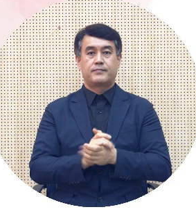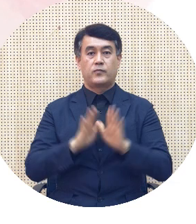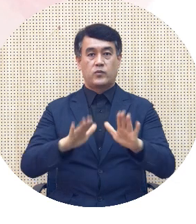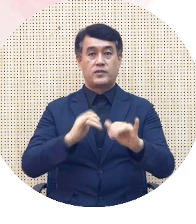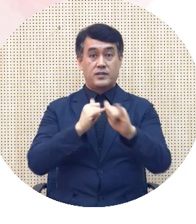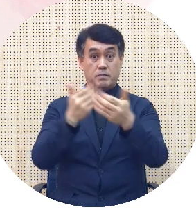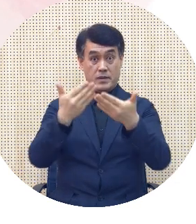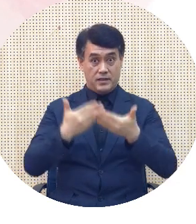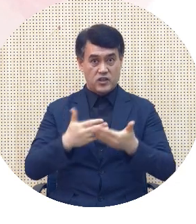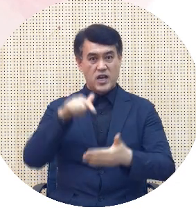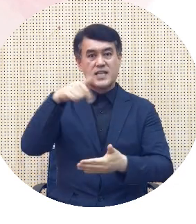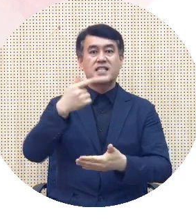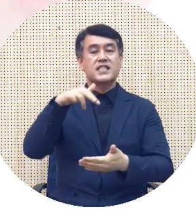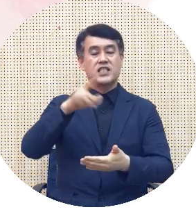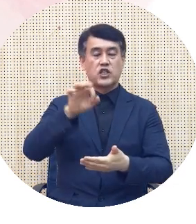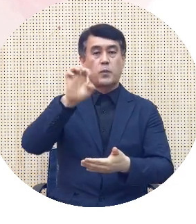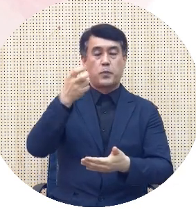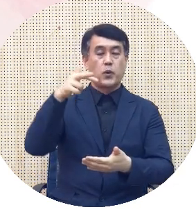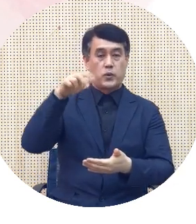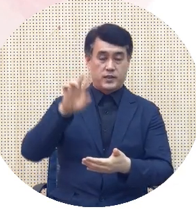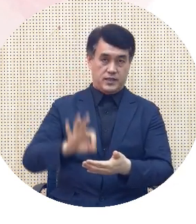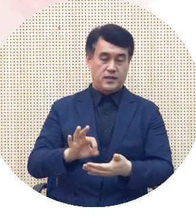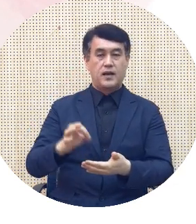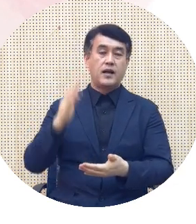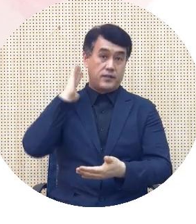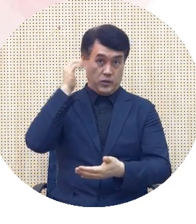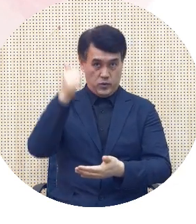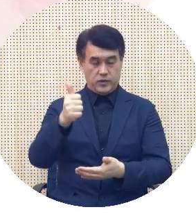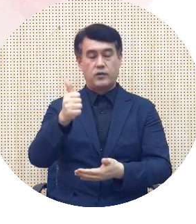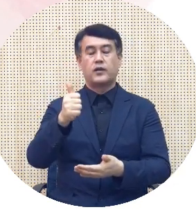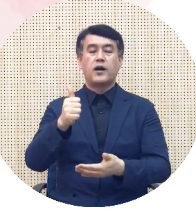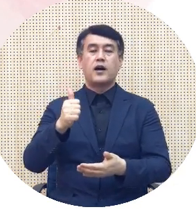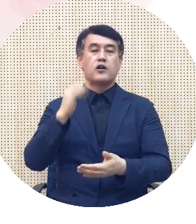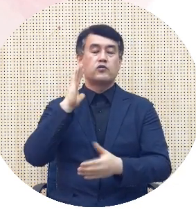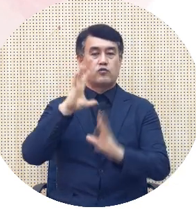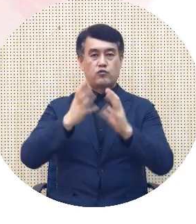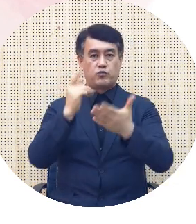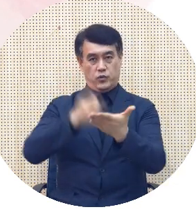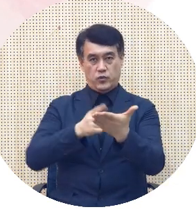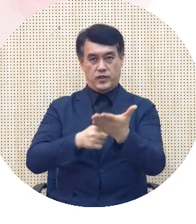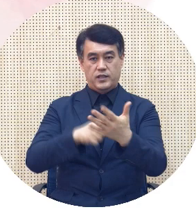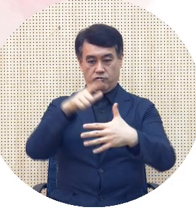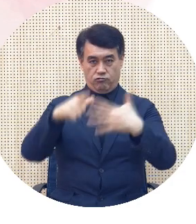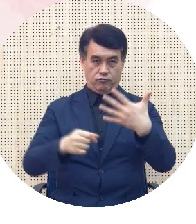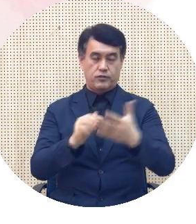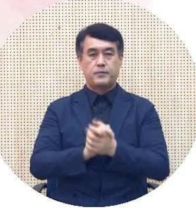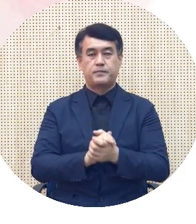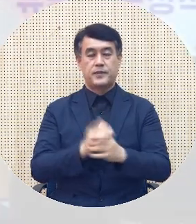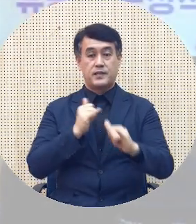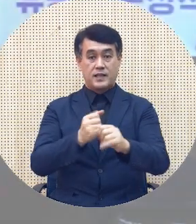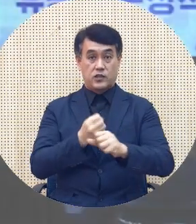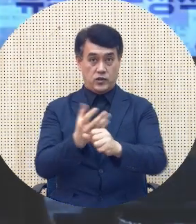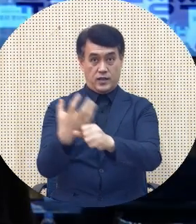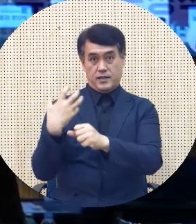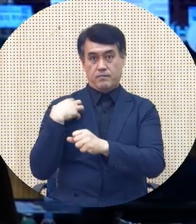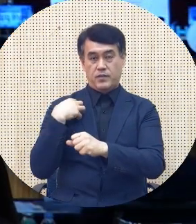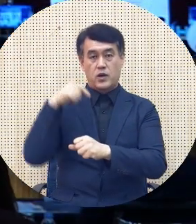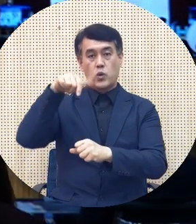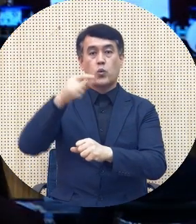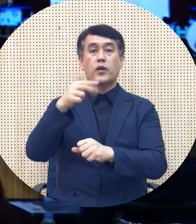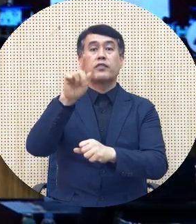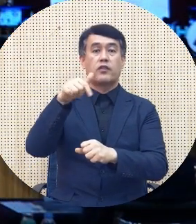수상은 근정 포장, 대통령 표창, 국무총리 표창 순으로 진행하도록 하겠습니다. 시상은 보건복지부